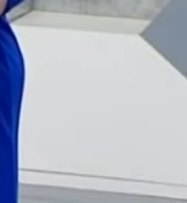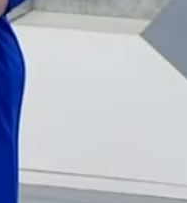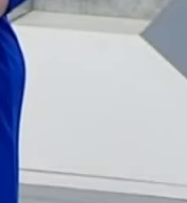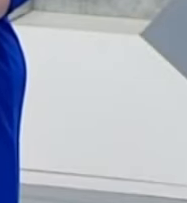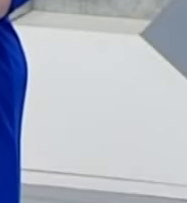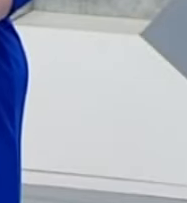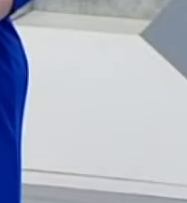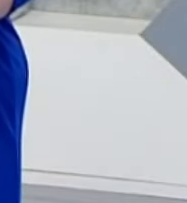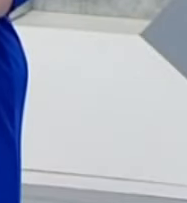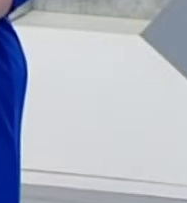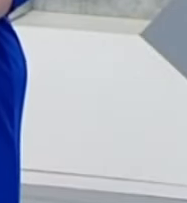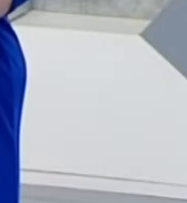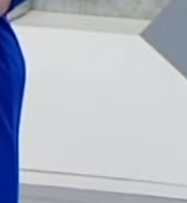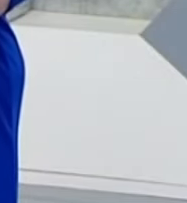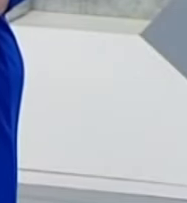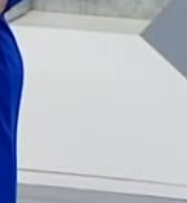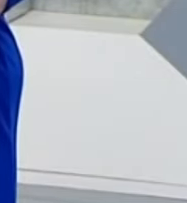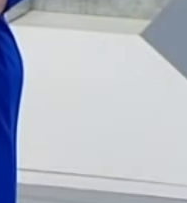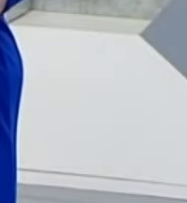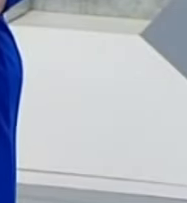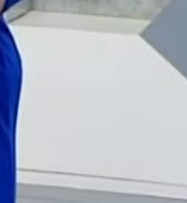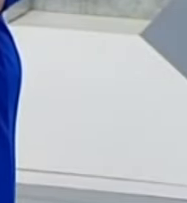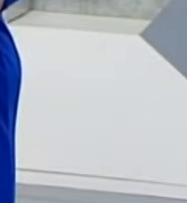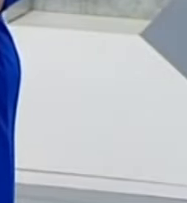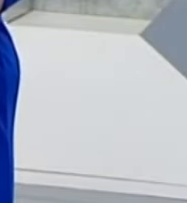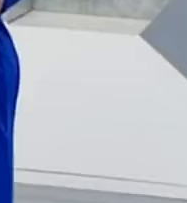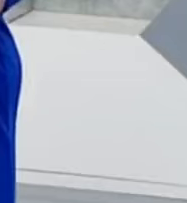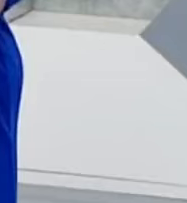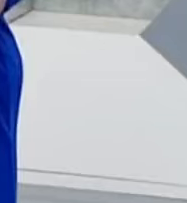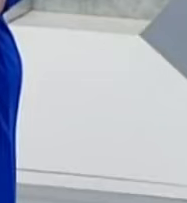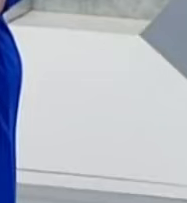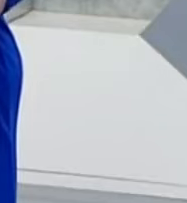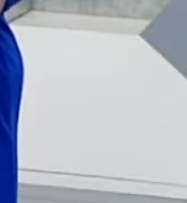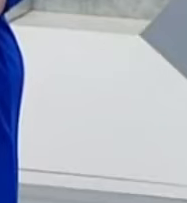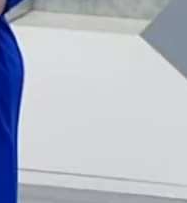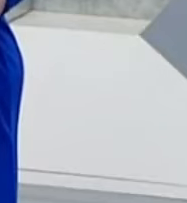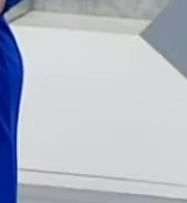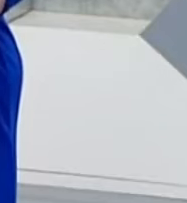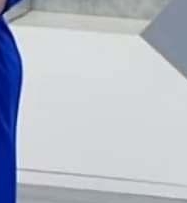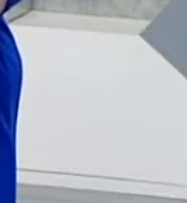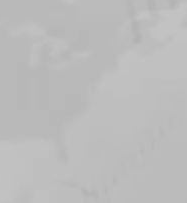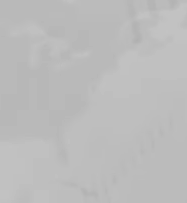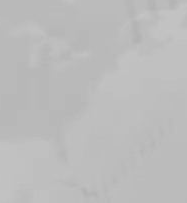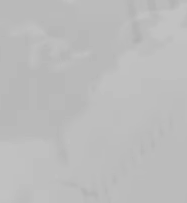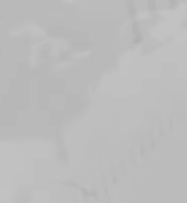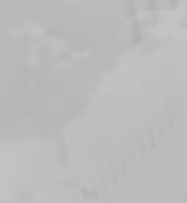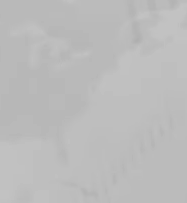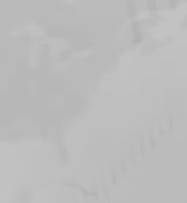GMA Pinoy TV at sa www.gmanews.tv.